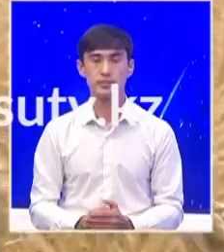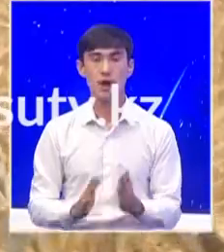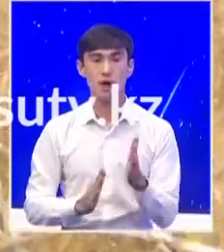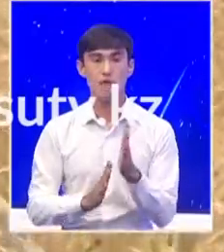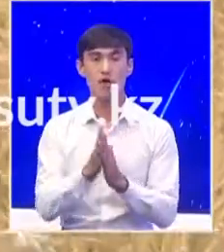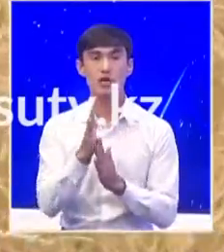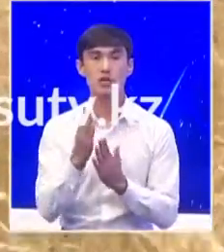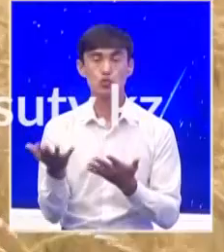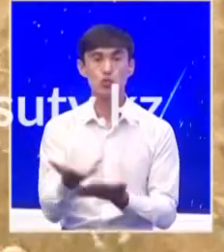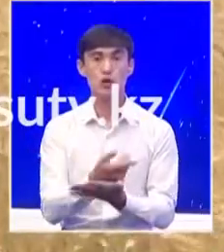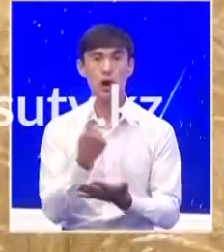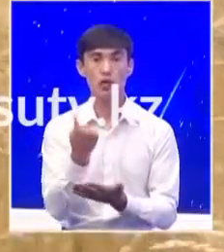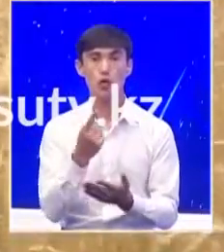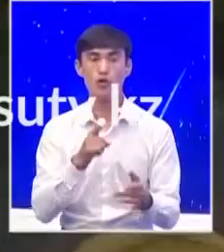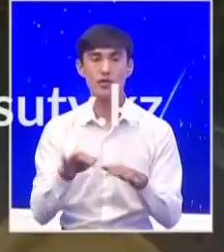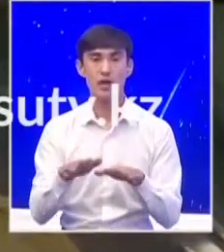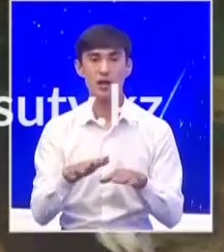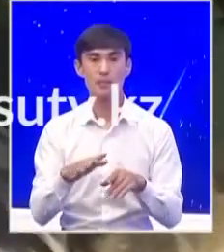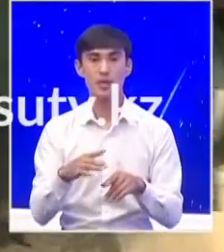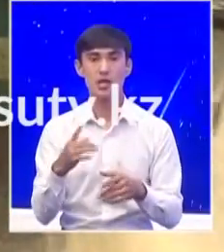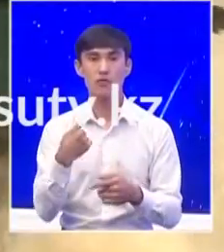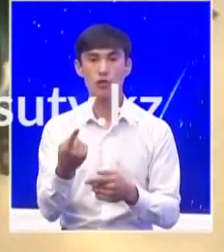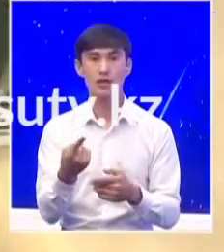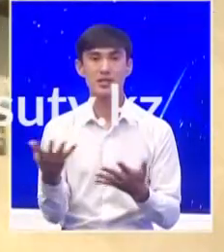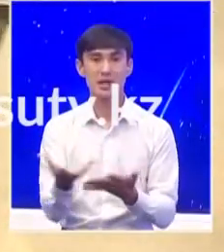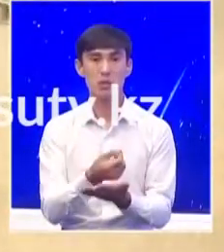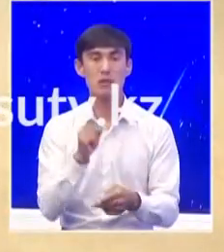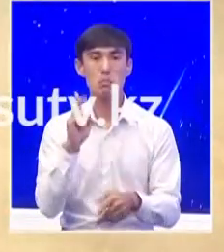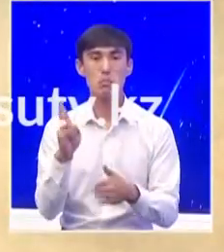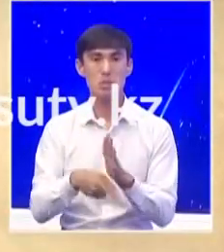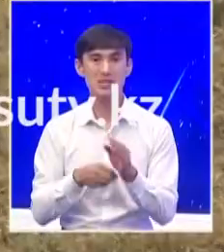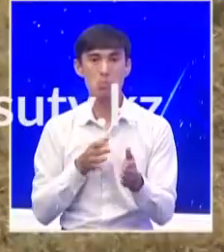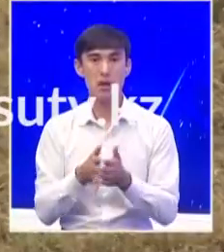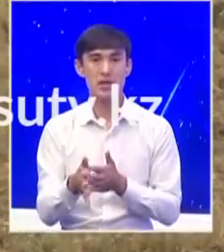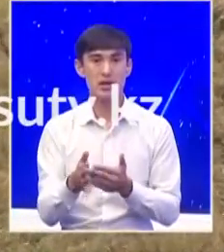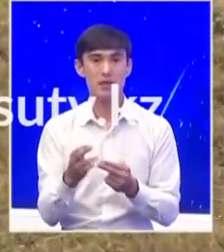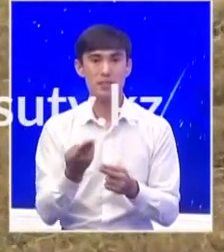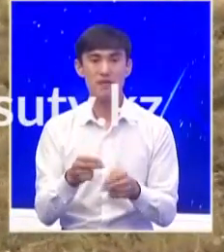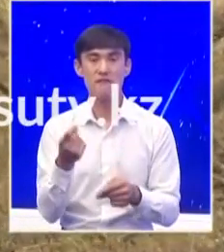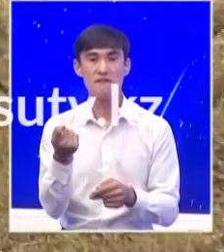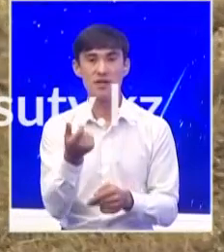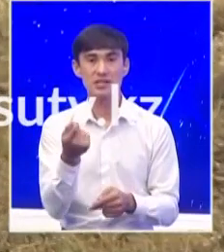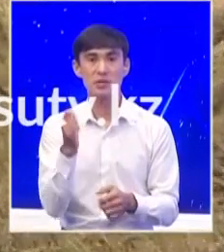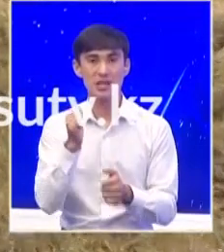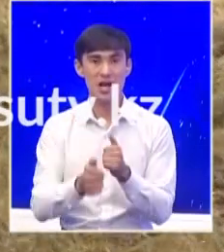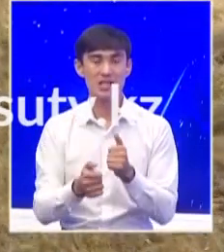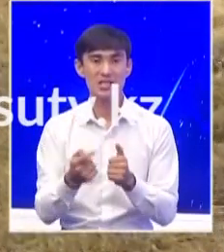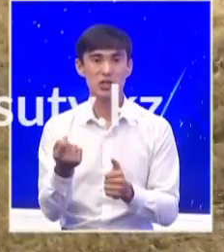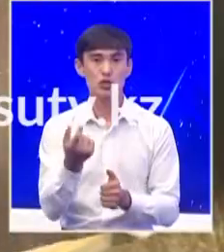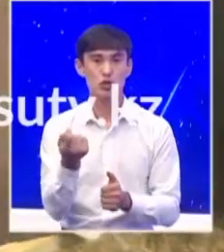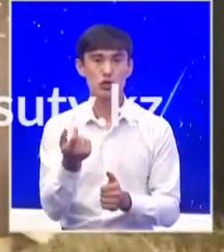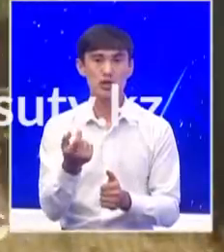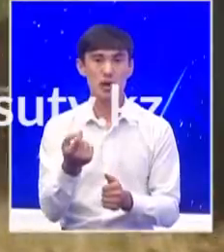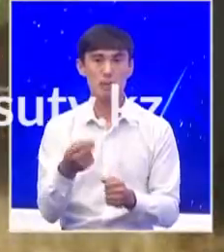Вырастить урожай – одно дело. Его нужно собрать без потерь. Особенно на фоне низкой урожайности вес имеет каждое зернышко. Посевы на